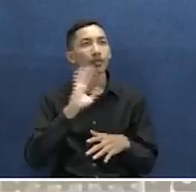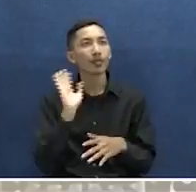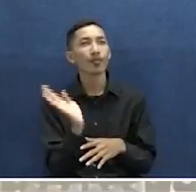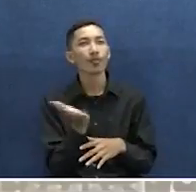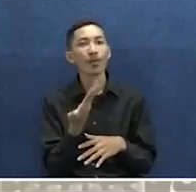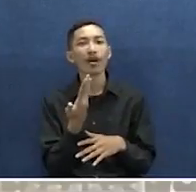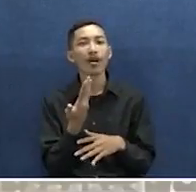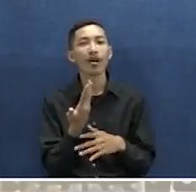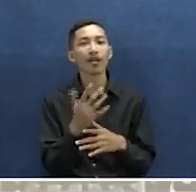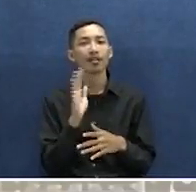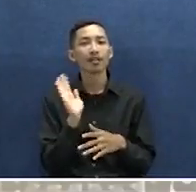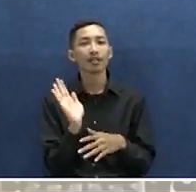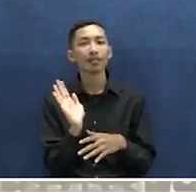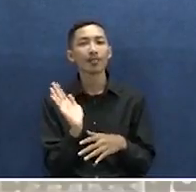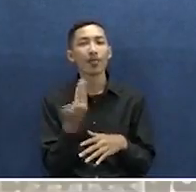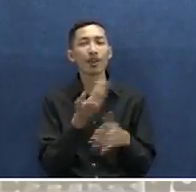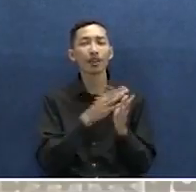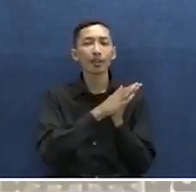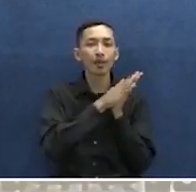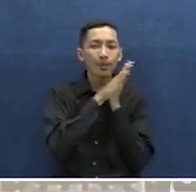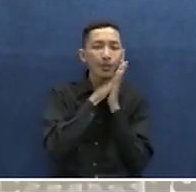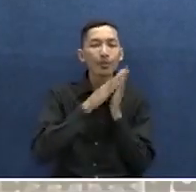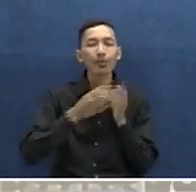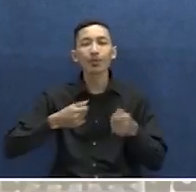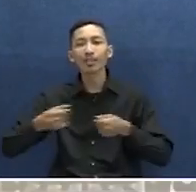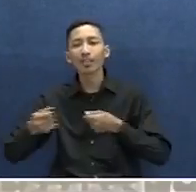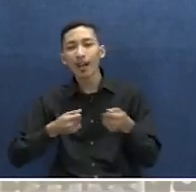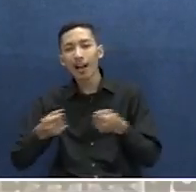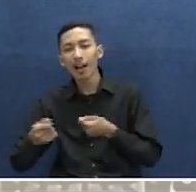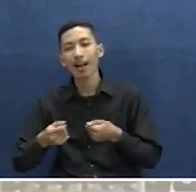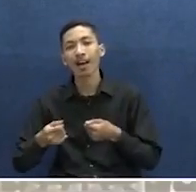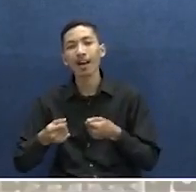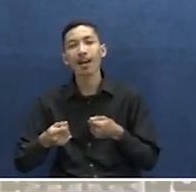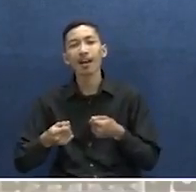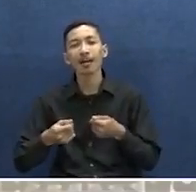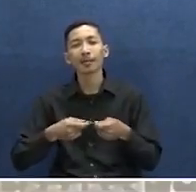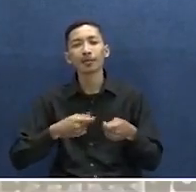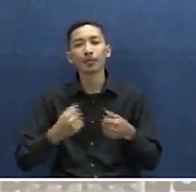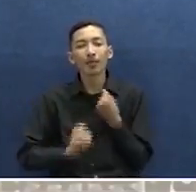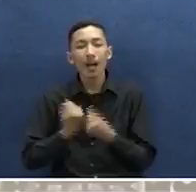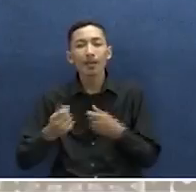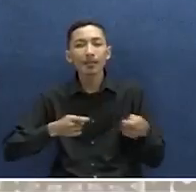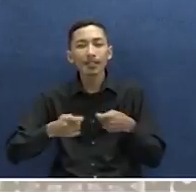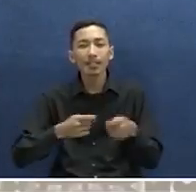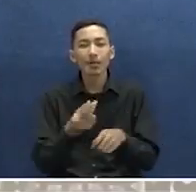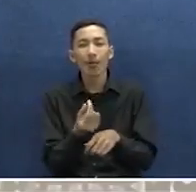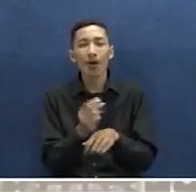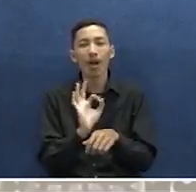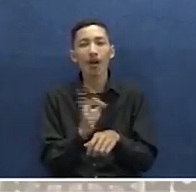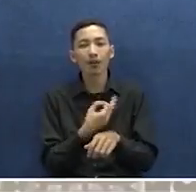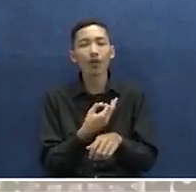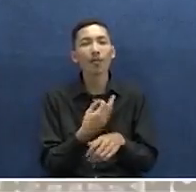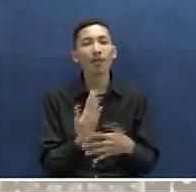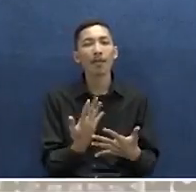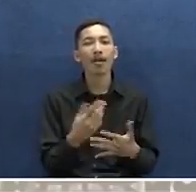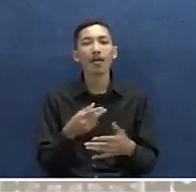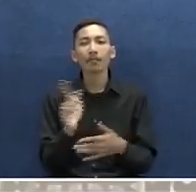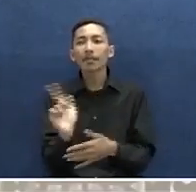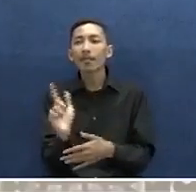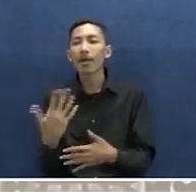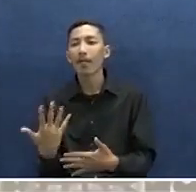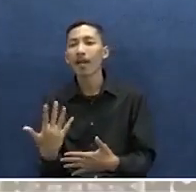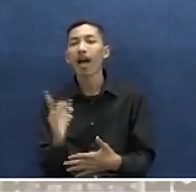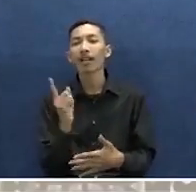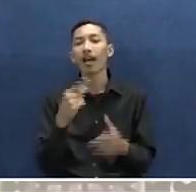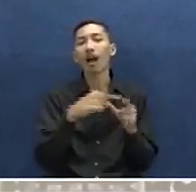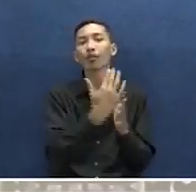segala aspek yang sama diatur guru sampai usaha berbisnis harus seperti apa nggak punya duit kalo minjem Seperti apa itu semua